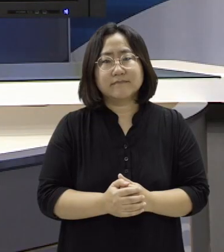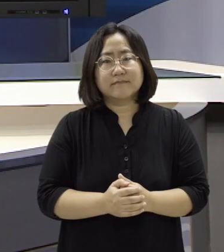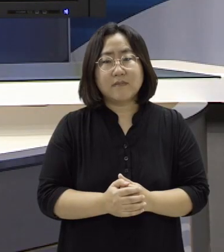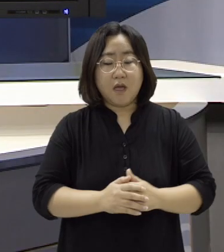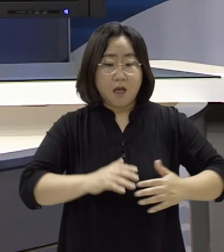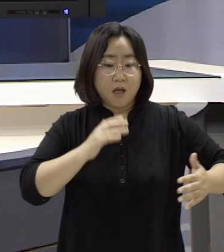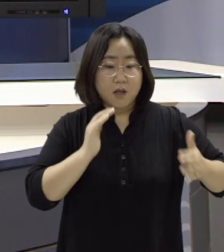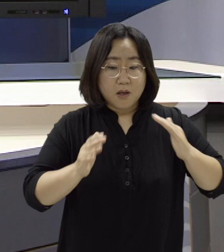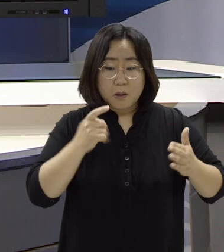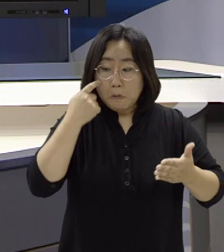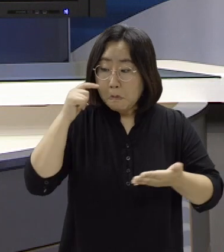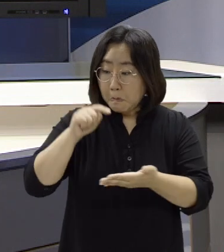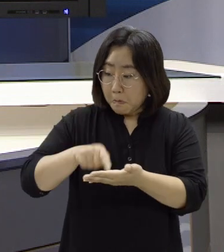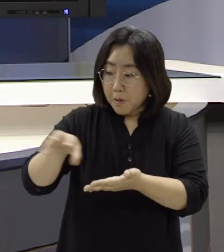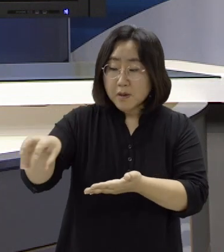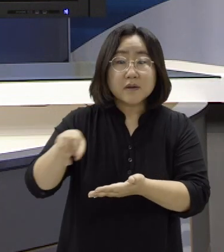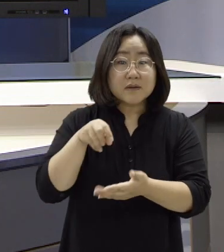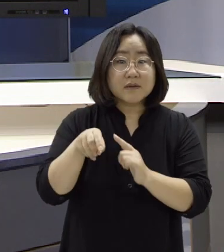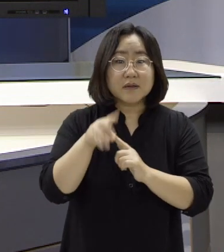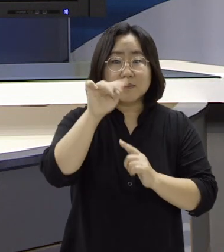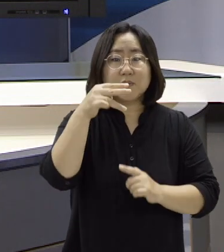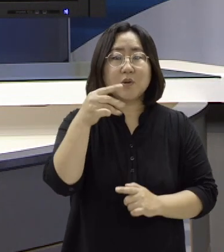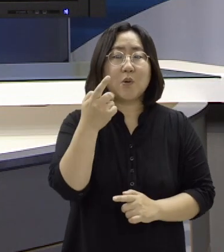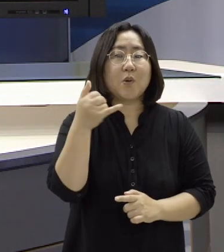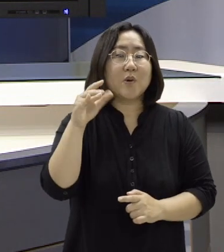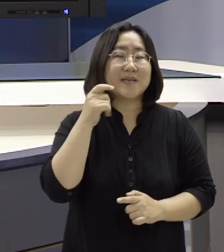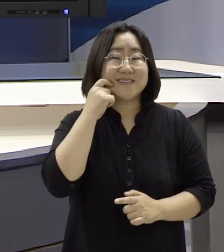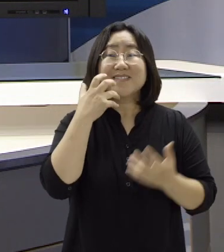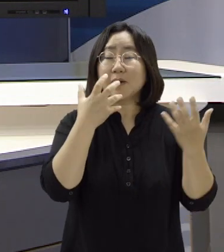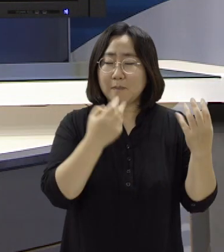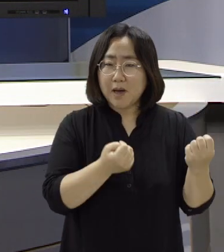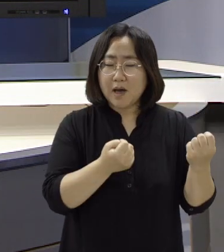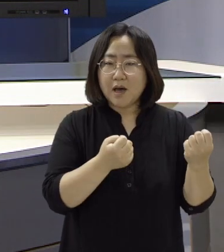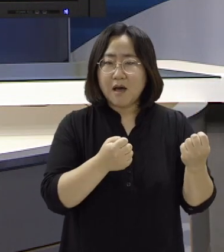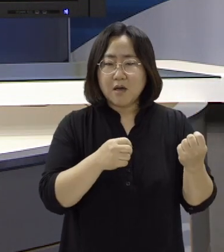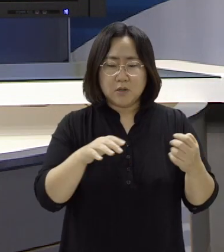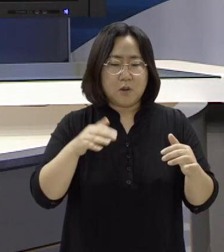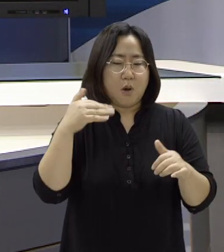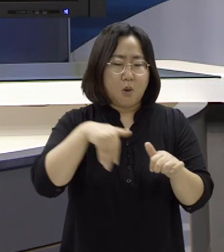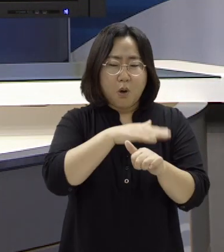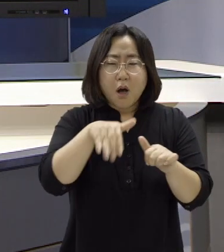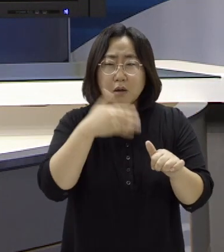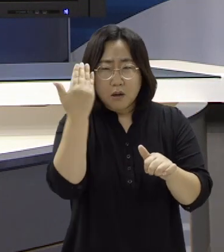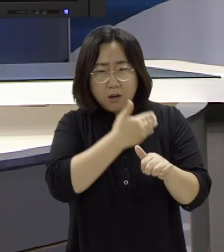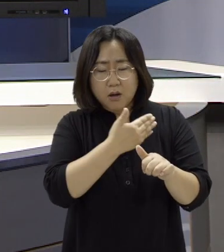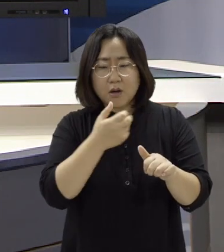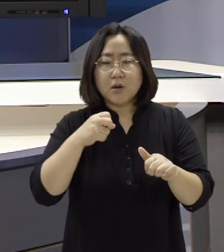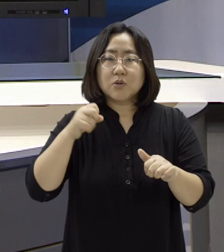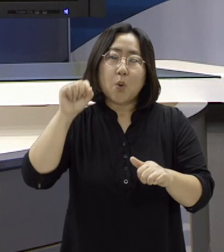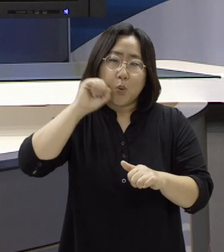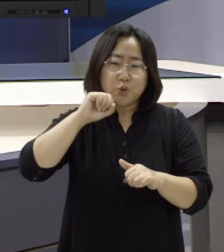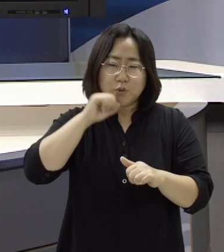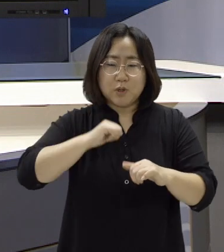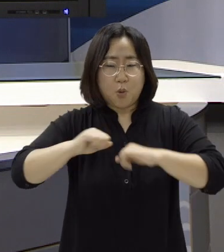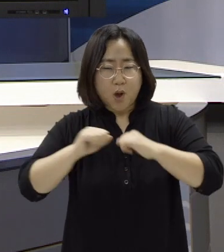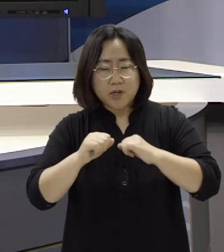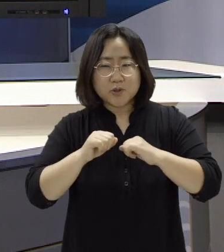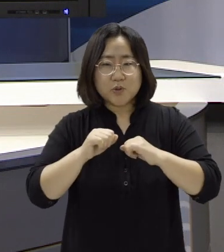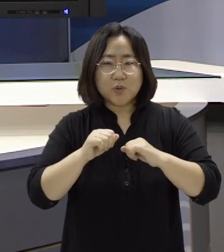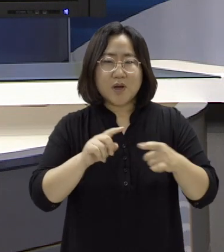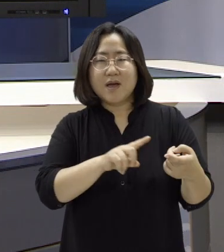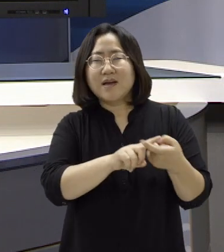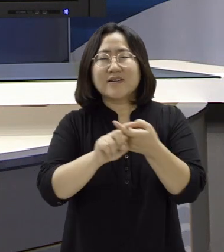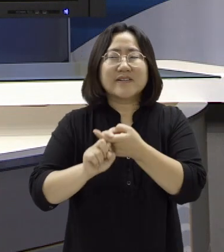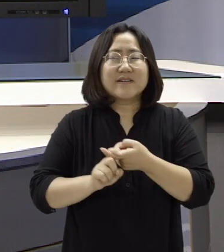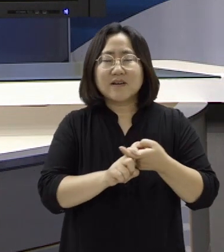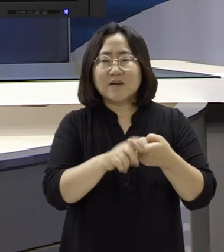조깅을 하면서 쓰레기를 줍는 플로빙도 인기를 끌고 있던데 요즘은 이렇게 환경보호와 여가활동이 결합된 활동 이런